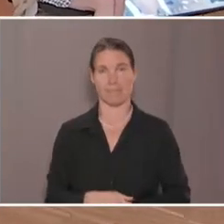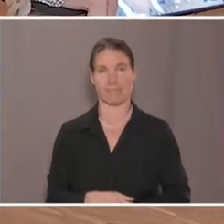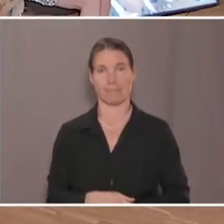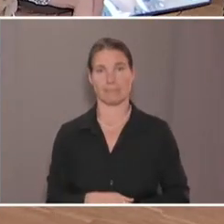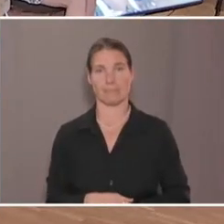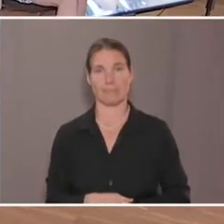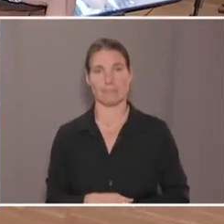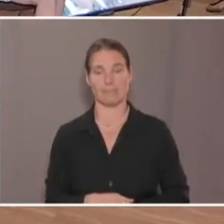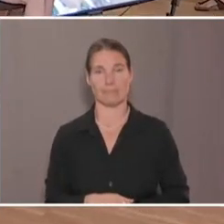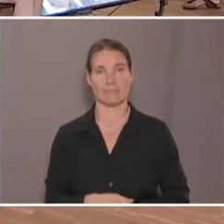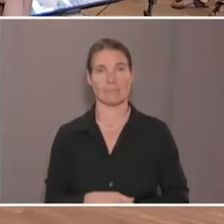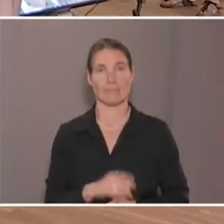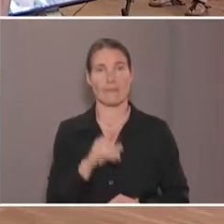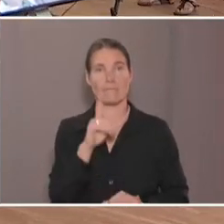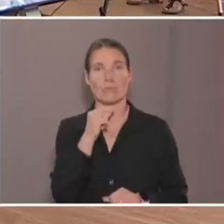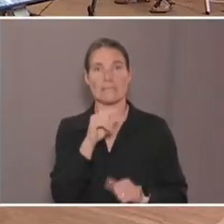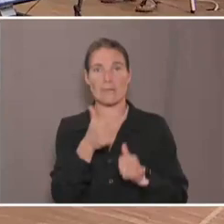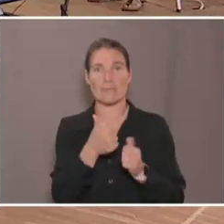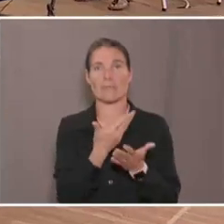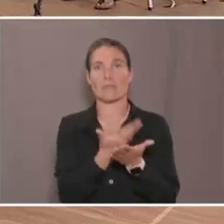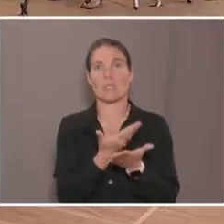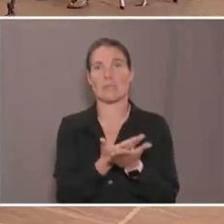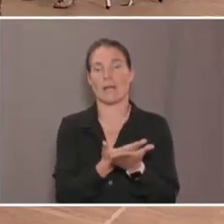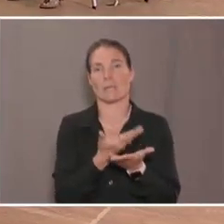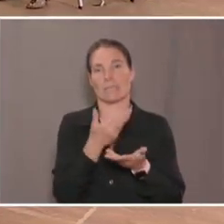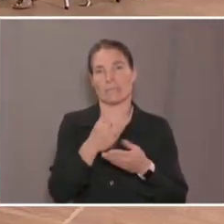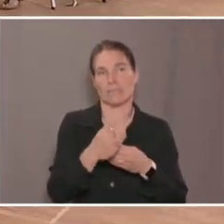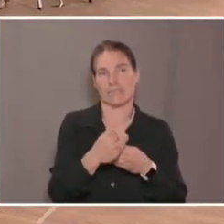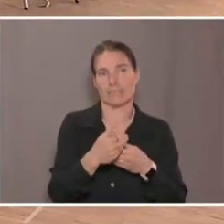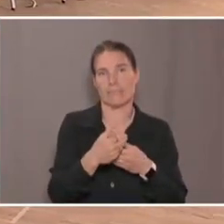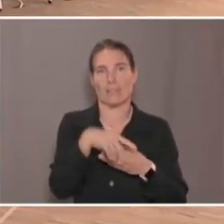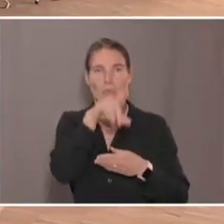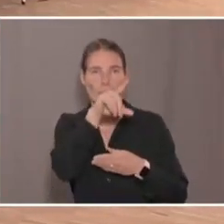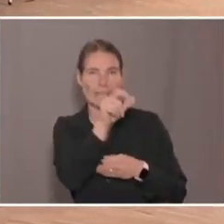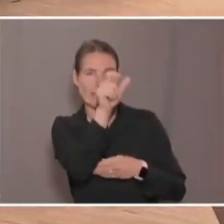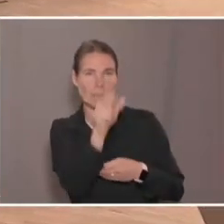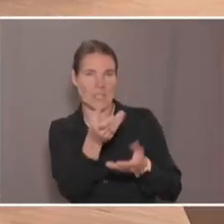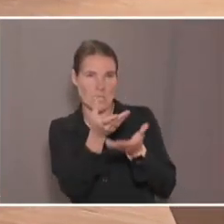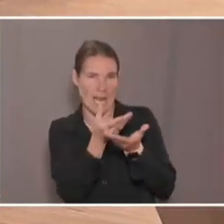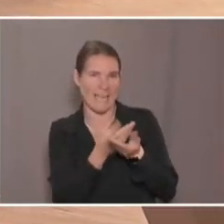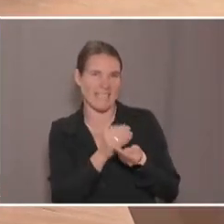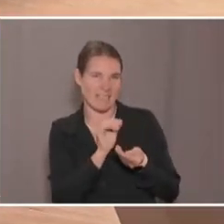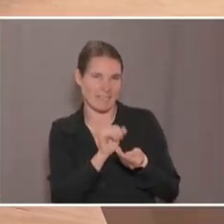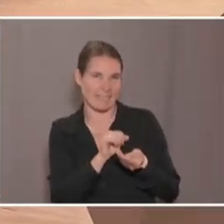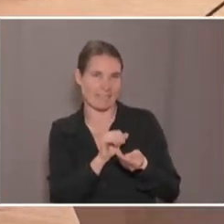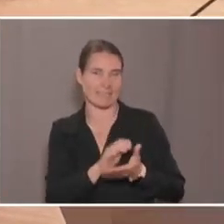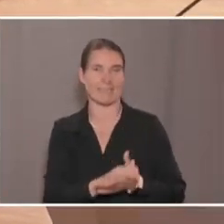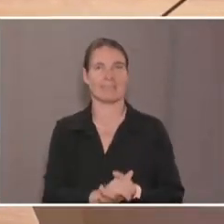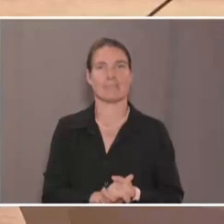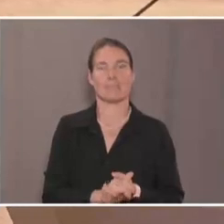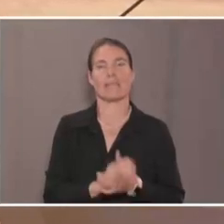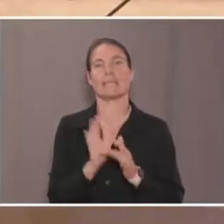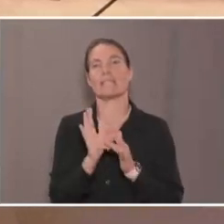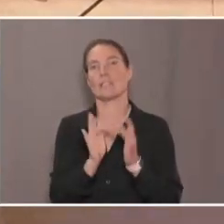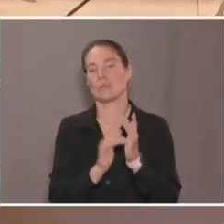toto exemplarisch vorgehen, weil wir halt nur wenige Menschen einladen durften. Die Region wird vertreten